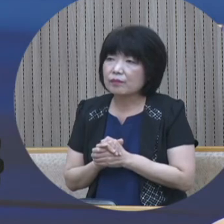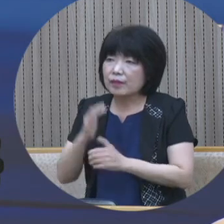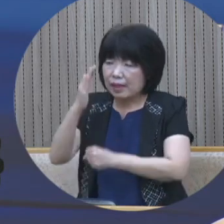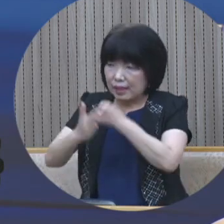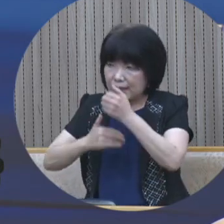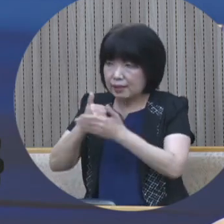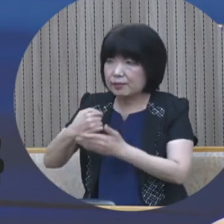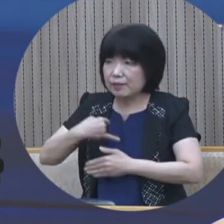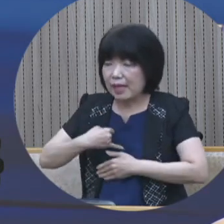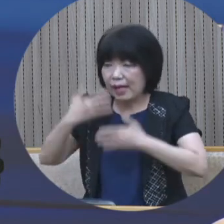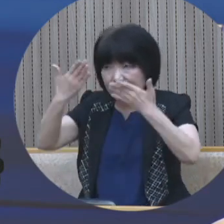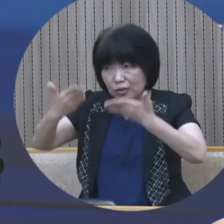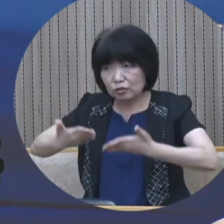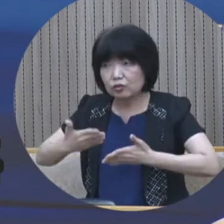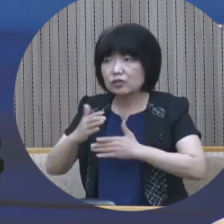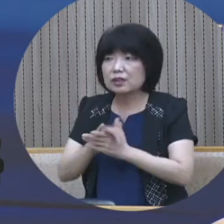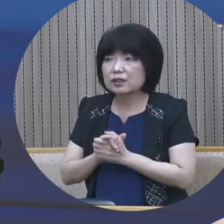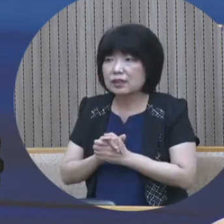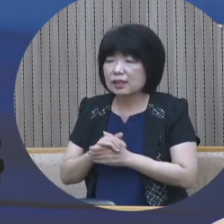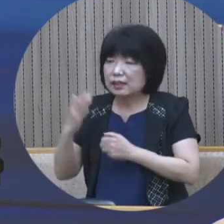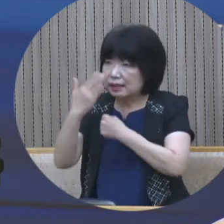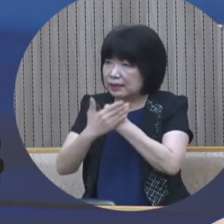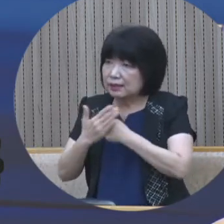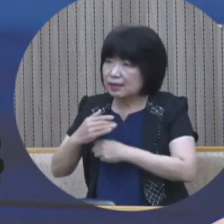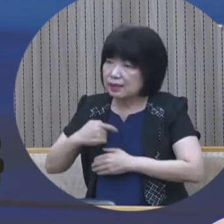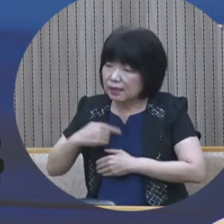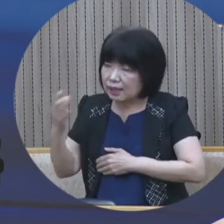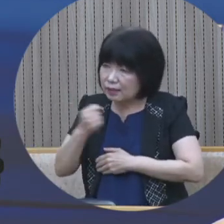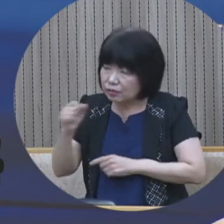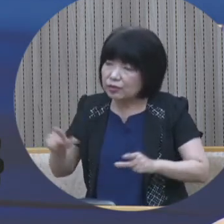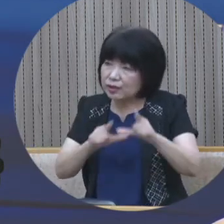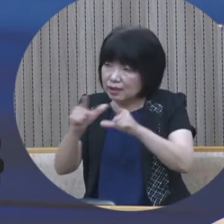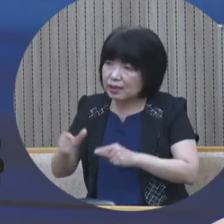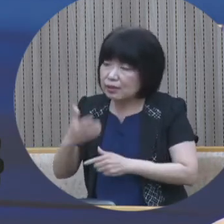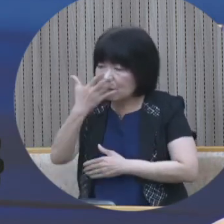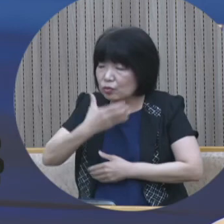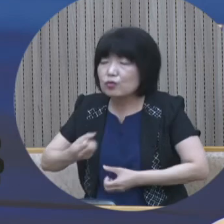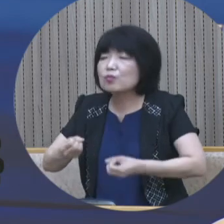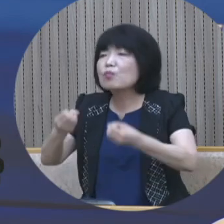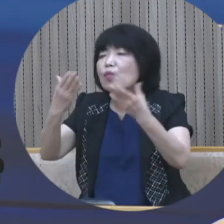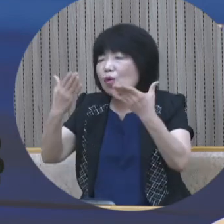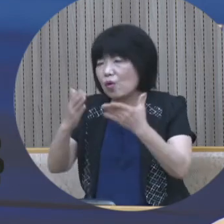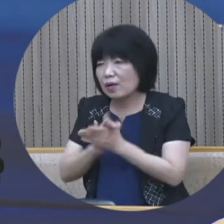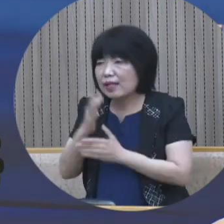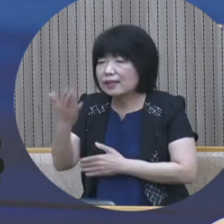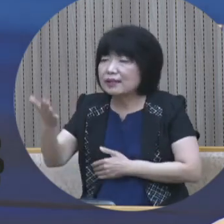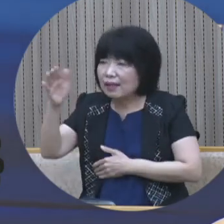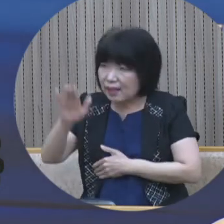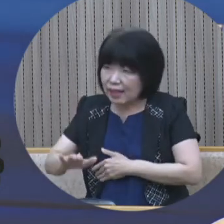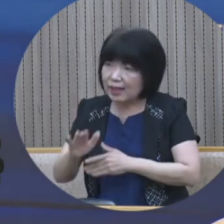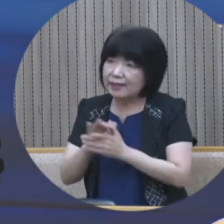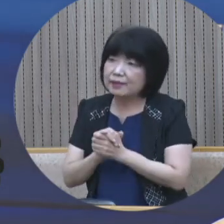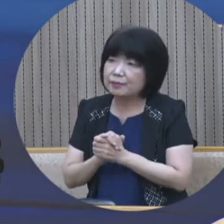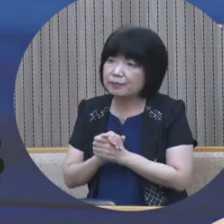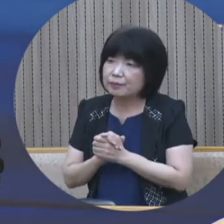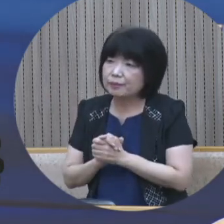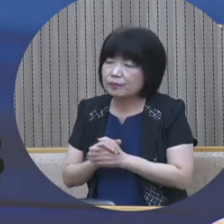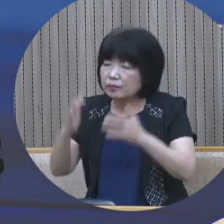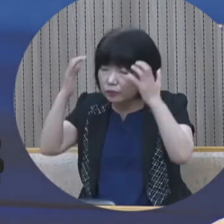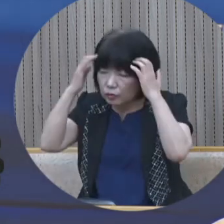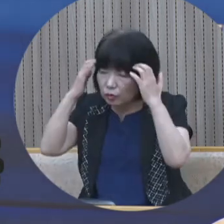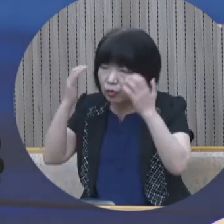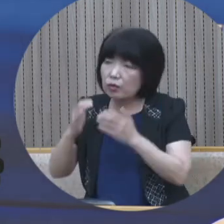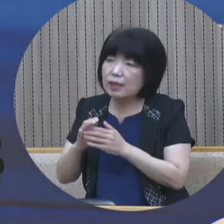하나님이 나에게 주신 그 은혜를 내가 누리고 사는 것도 축복이에요. 그렇지만 고난을